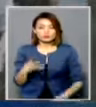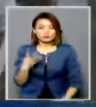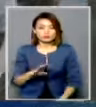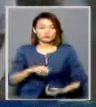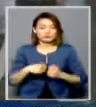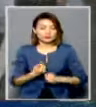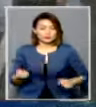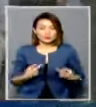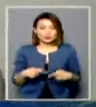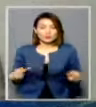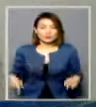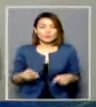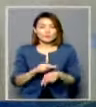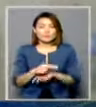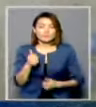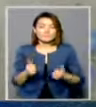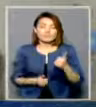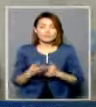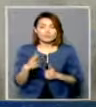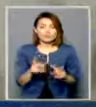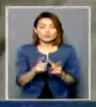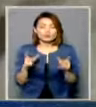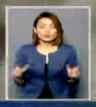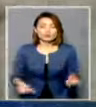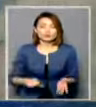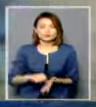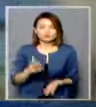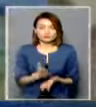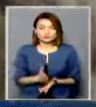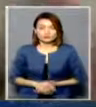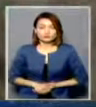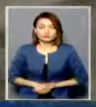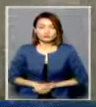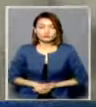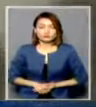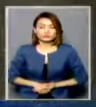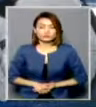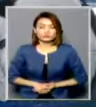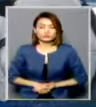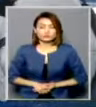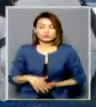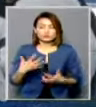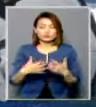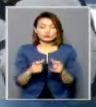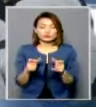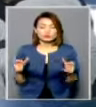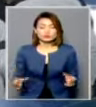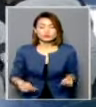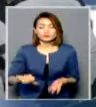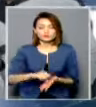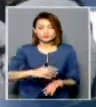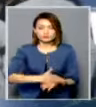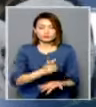байлау тәсілдерінің бірімен байлау. Жарысқа 4 мектеп құрамасы қатысты. Біз Махамет Өтеміс атында орта мектептен келіп тұрмыз.